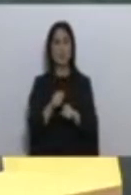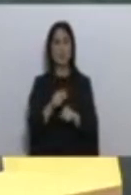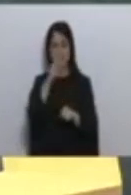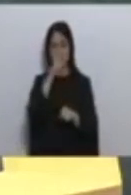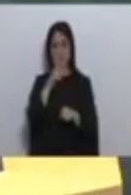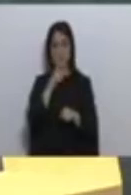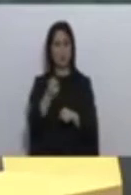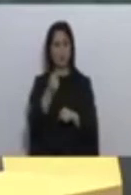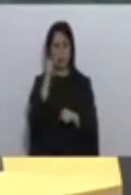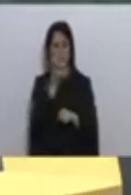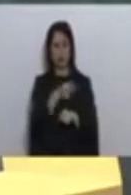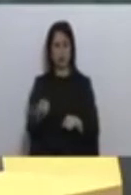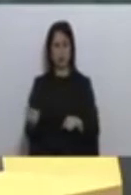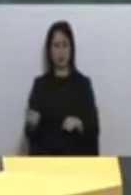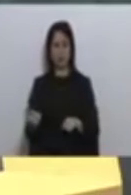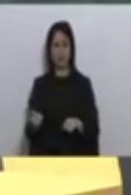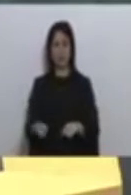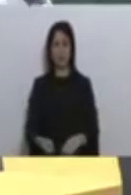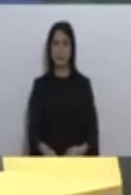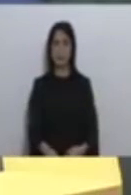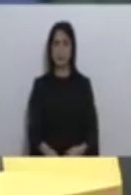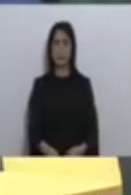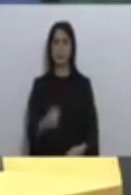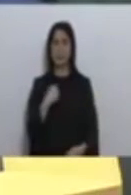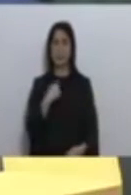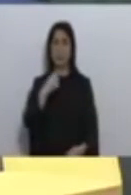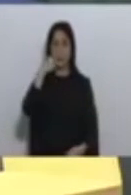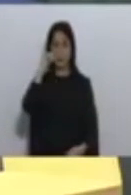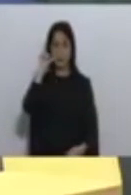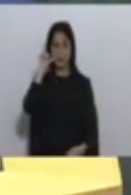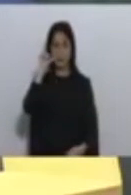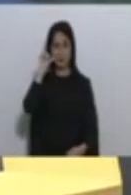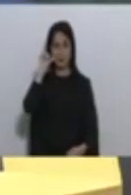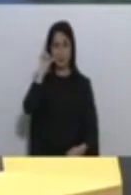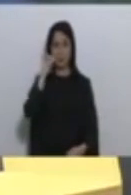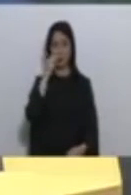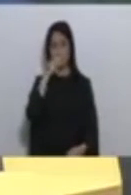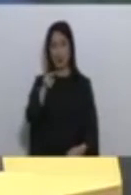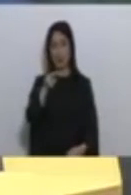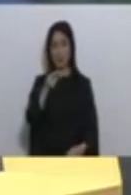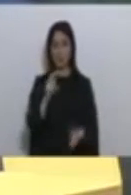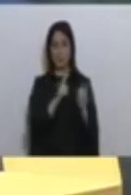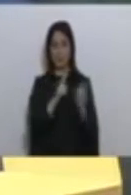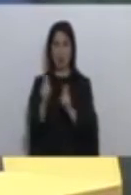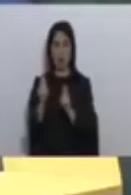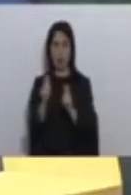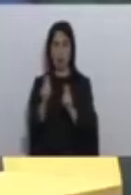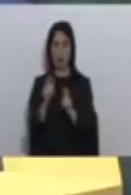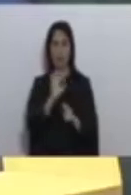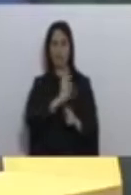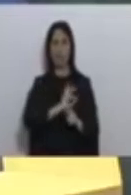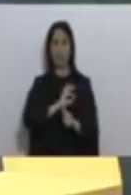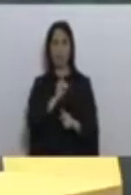თვე ცოტაა იმისთვის. მე გუშინ დავინახე მზაობა